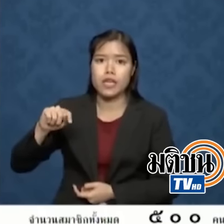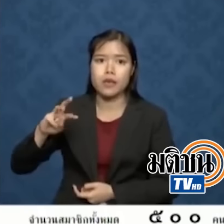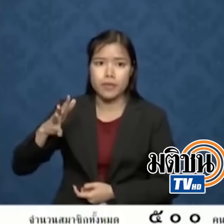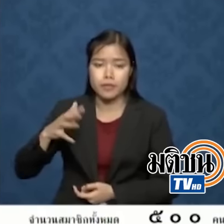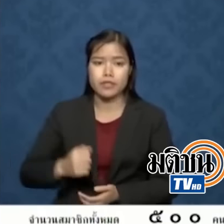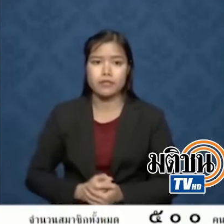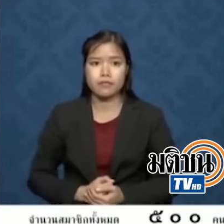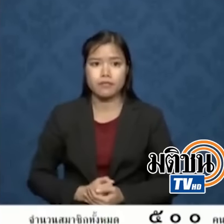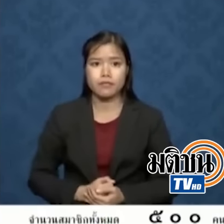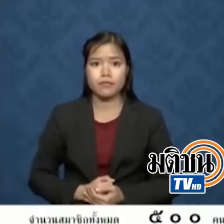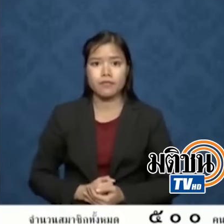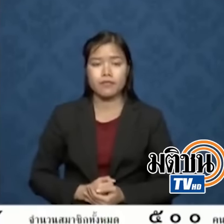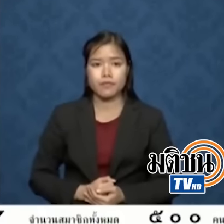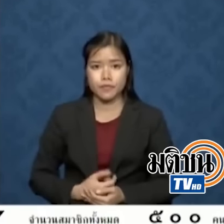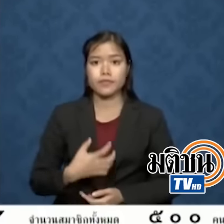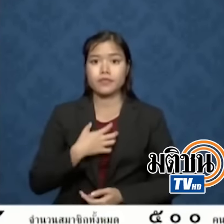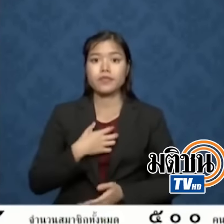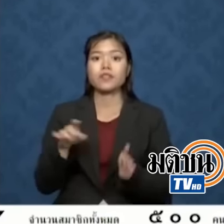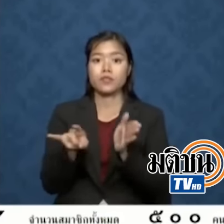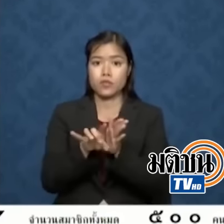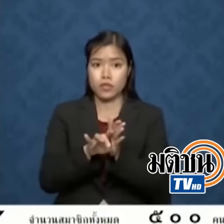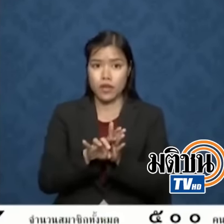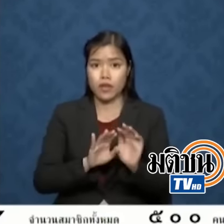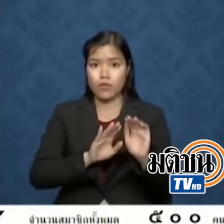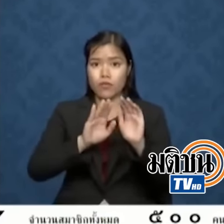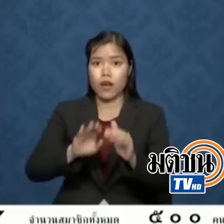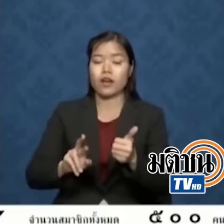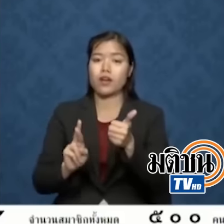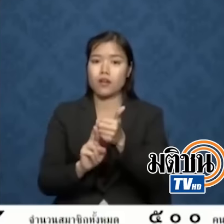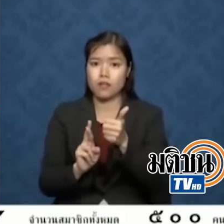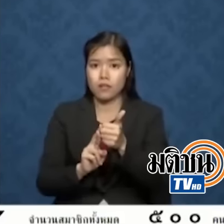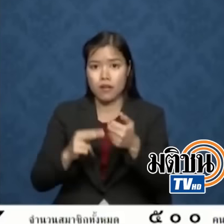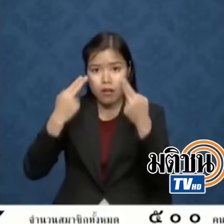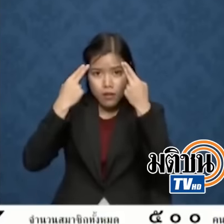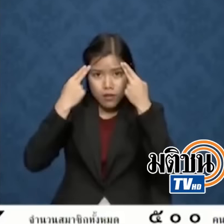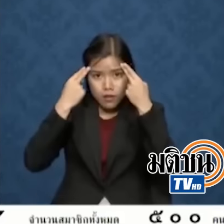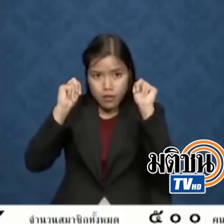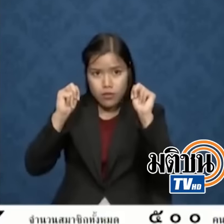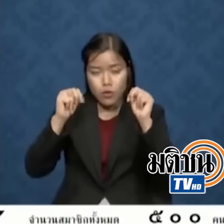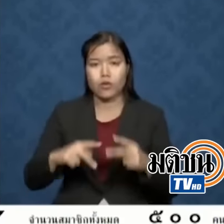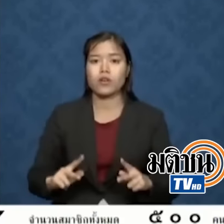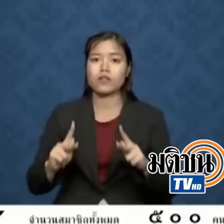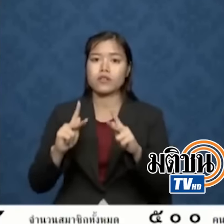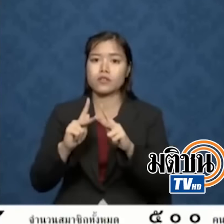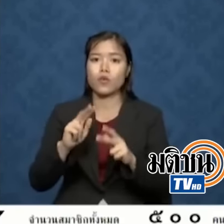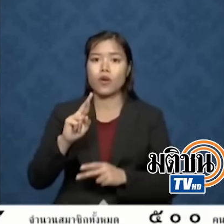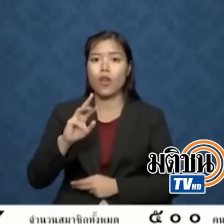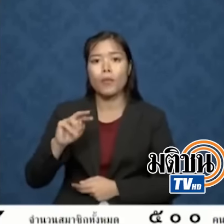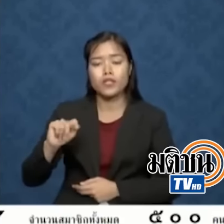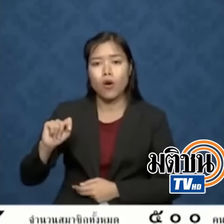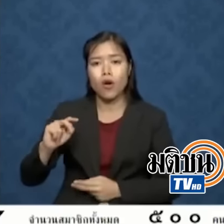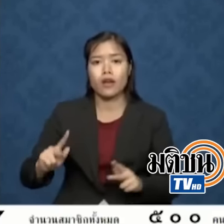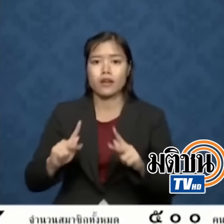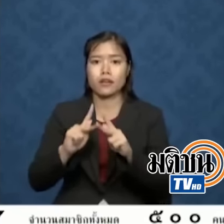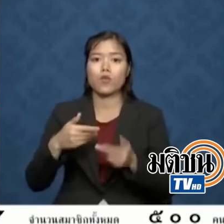านอยากเรียนสื่อสารไปยังท่านรองนายกรัฐมนตรีและท่านรัฐมนตรีว่าการกระทรวงพาณิชย์ท่านมักจะบอก